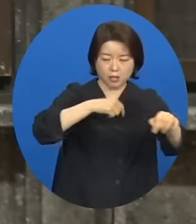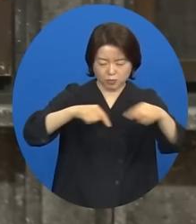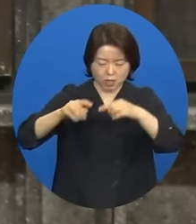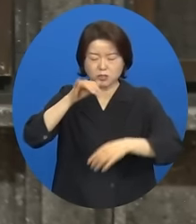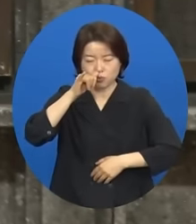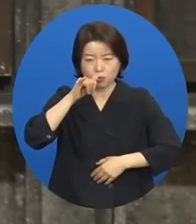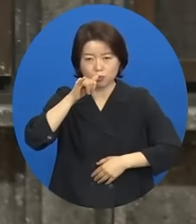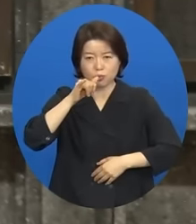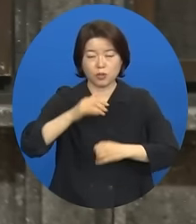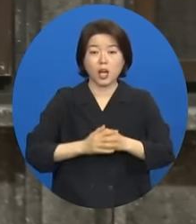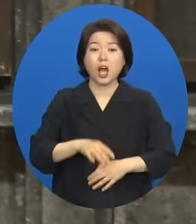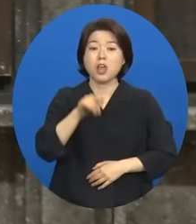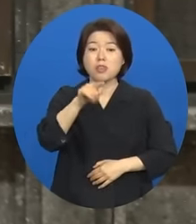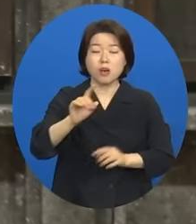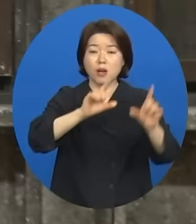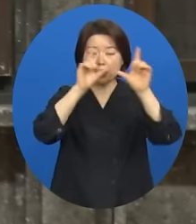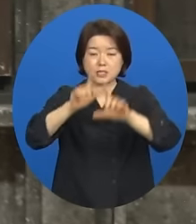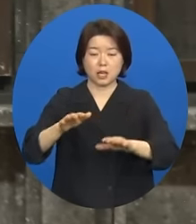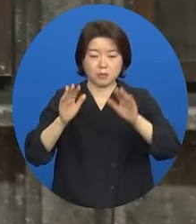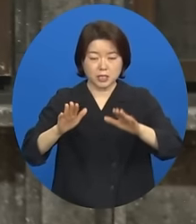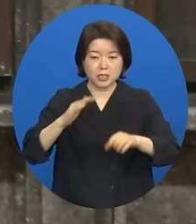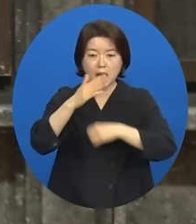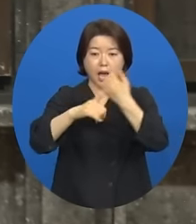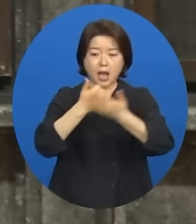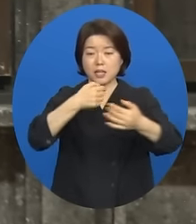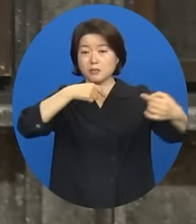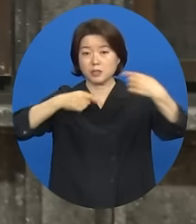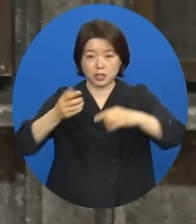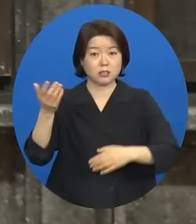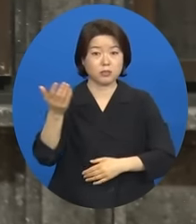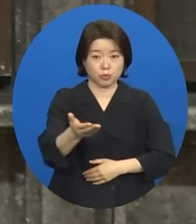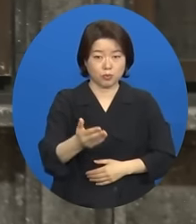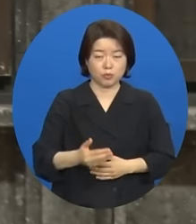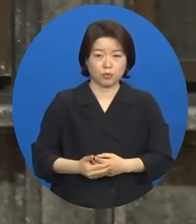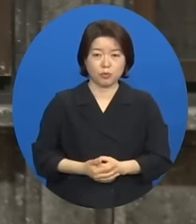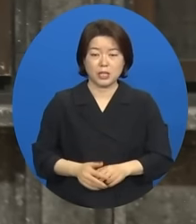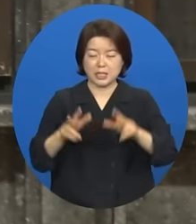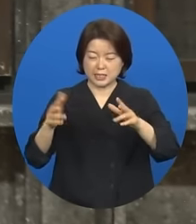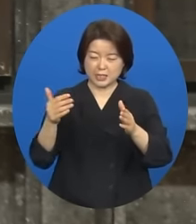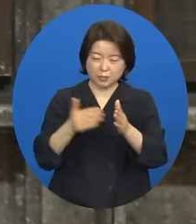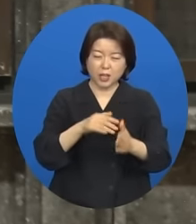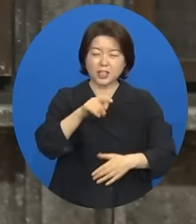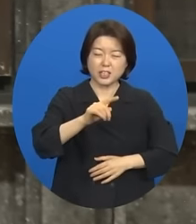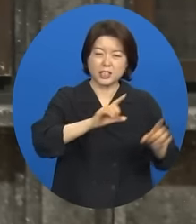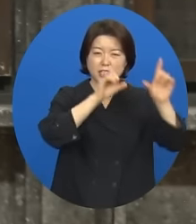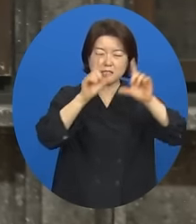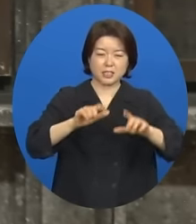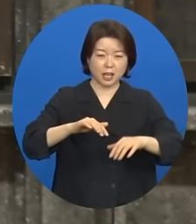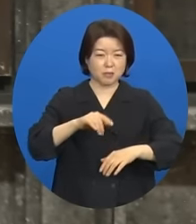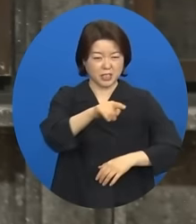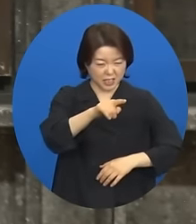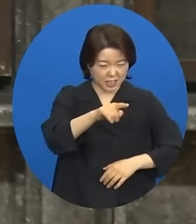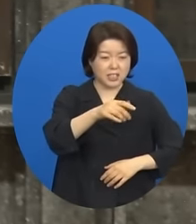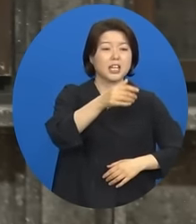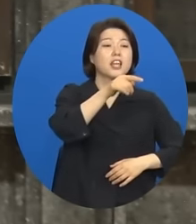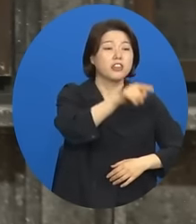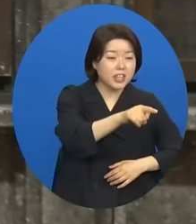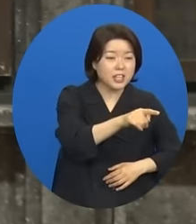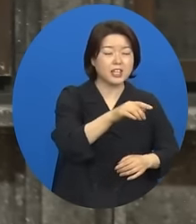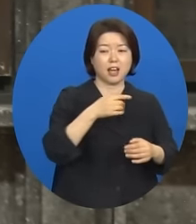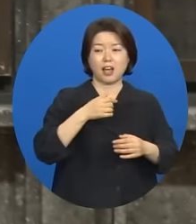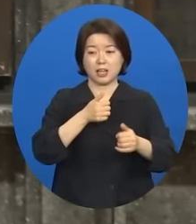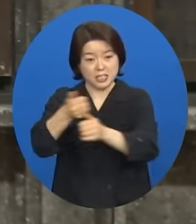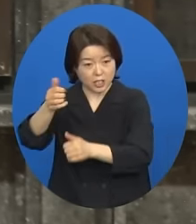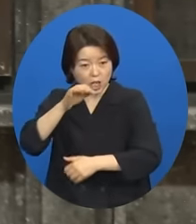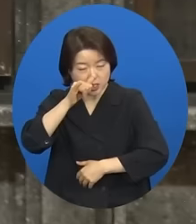다스리신다, 너의 삶은 이제 하나님이 다스리는 삶이 되는 거야. 지금까지 너의 삶으로 다 이겨먹으라고 했잖아, 하나님도 이겨먹으라고